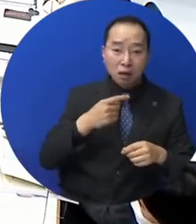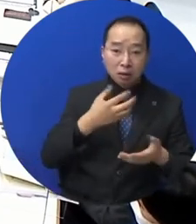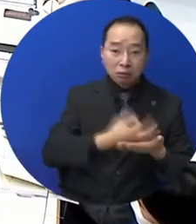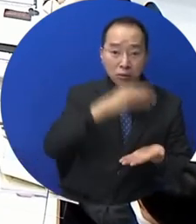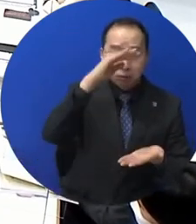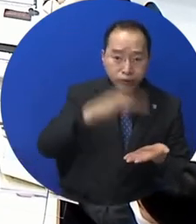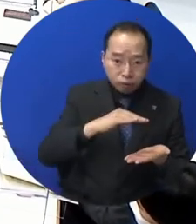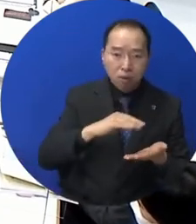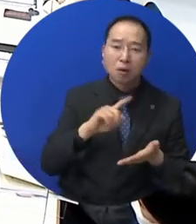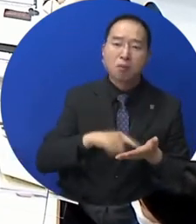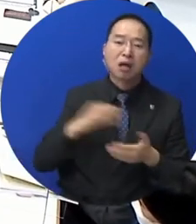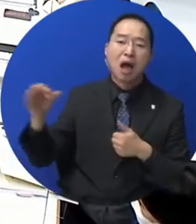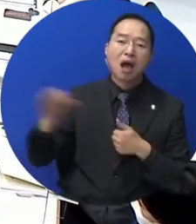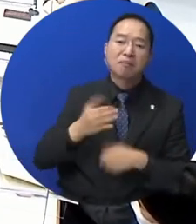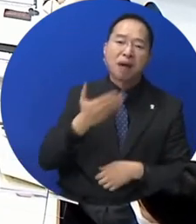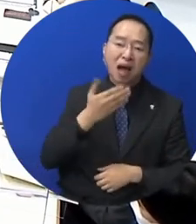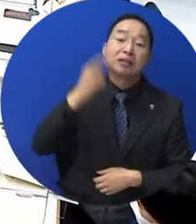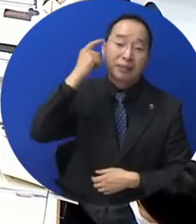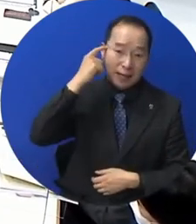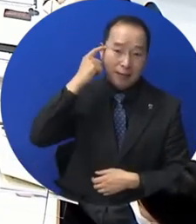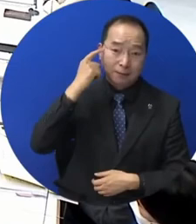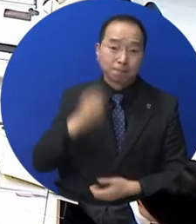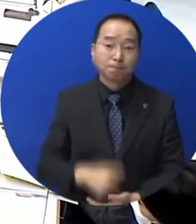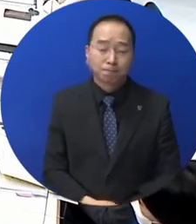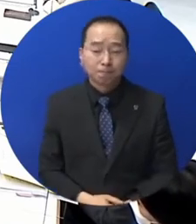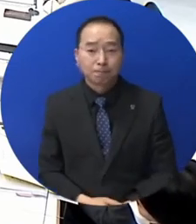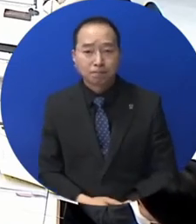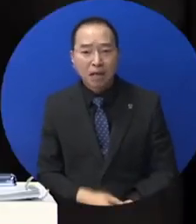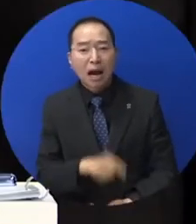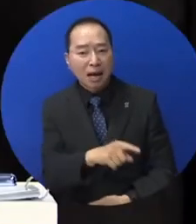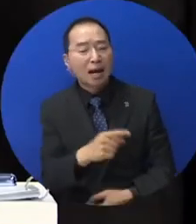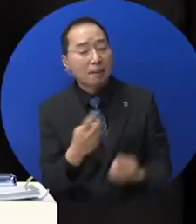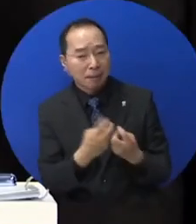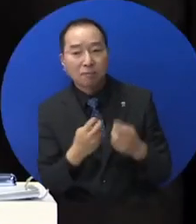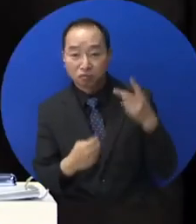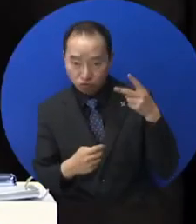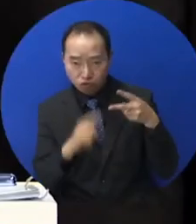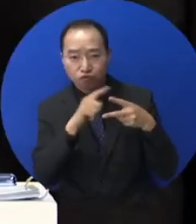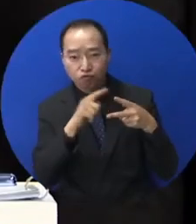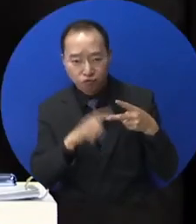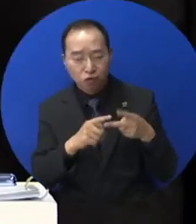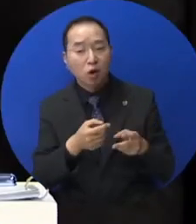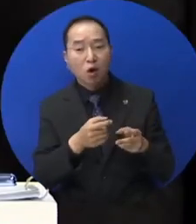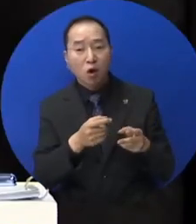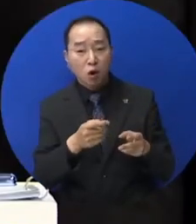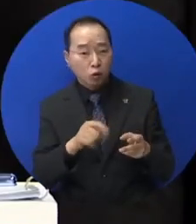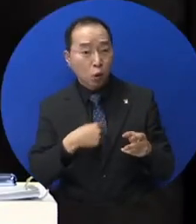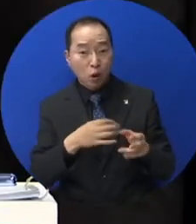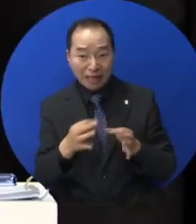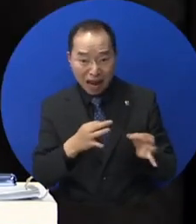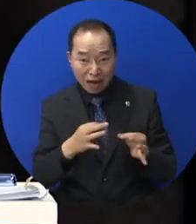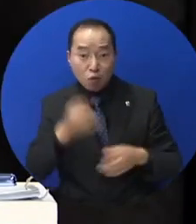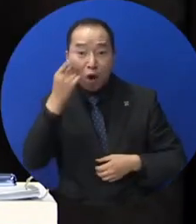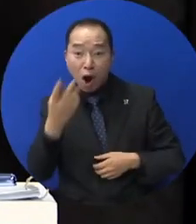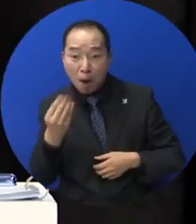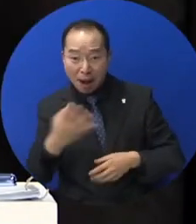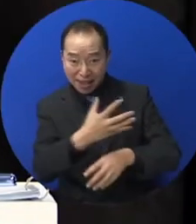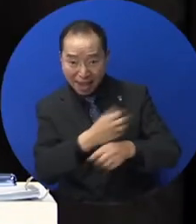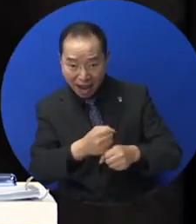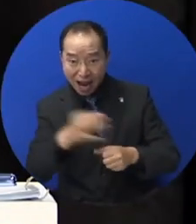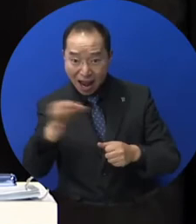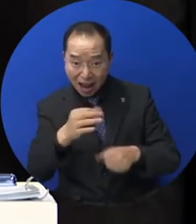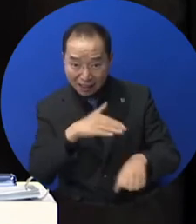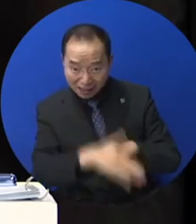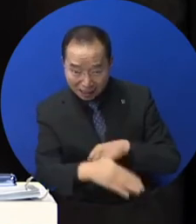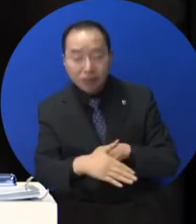수 있을 것으로 생각하고 있습니다. 네, 크게 두 가지 또 제안을 해주셨네요. 소상공인 구독경제 또 손실보험제도 도입에 대한